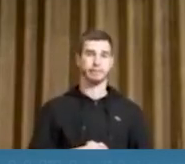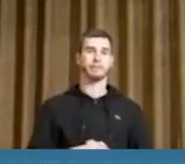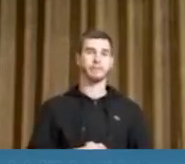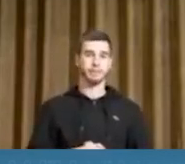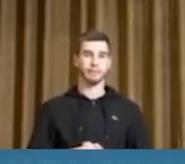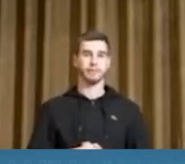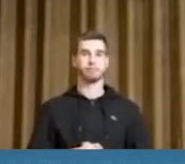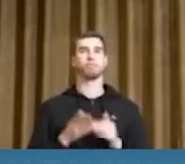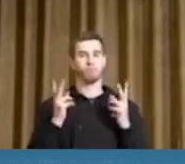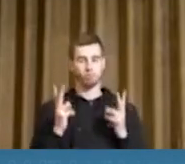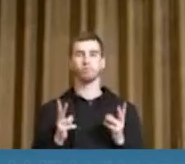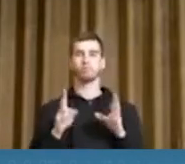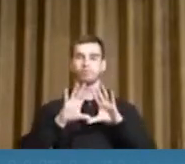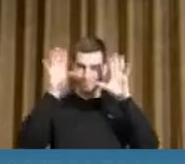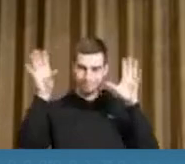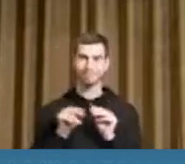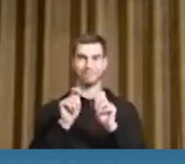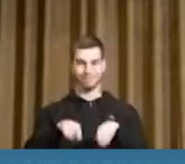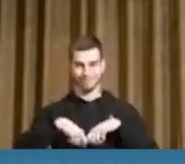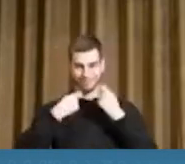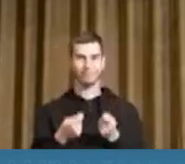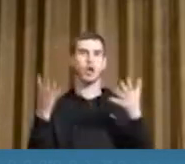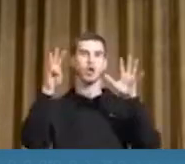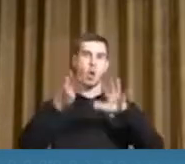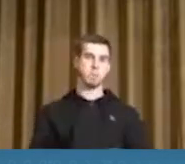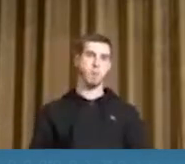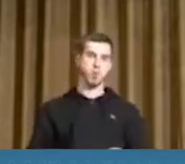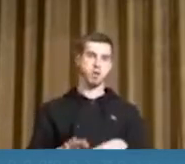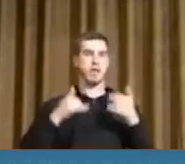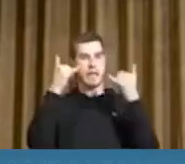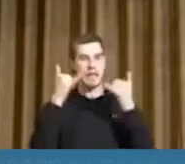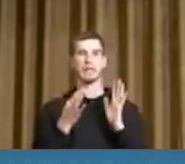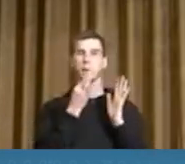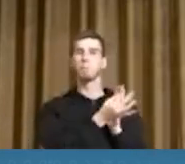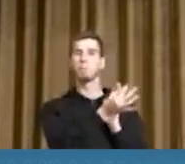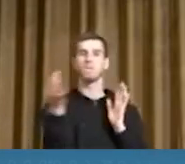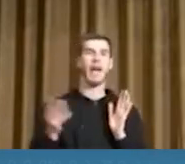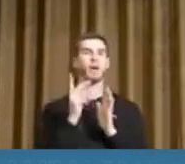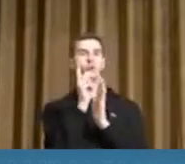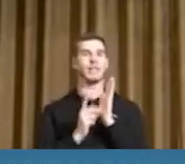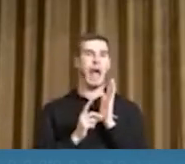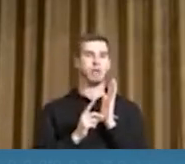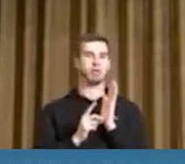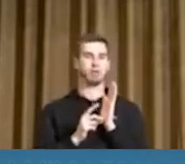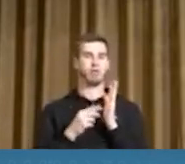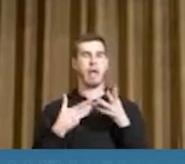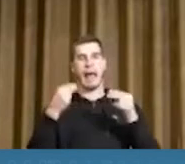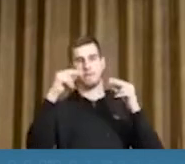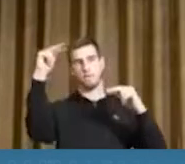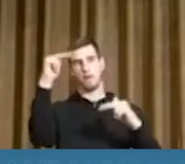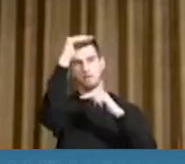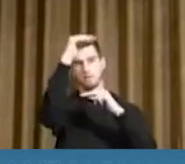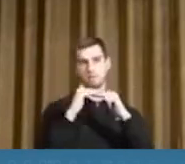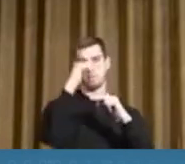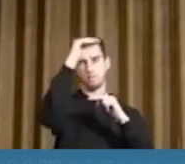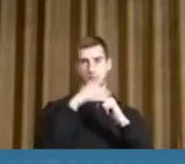resultieren dann 9 Monate draus. Und wenn wir uns jetzt mal diese Befragungsdaten, da zeige ich mal so die ersten anschauen, sehen wir auch